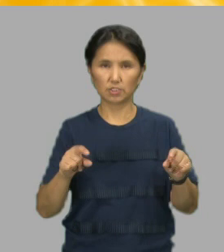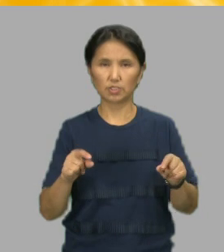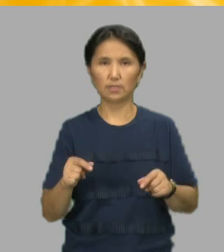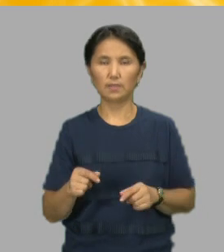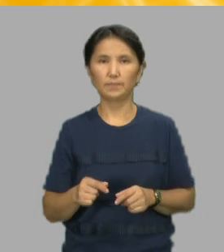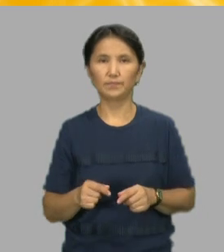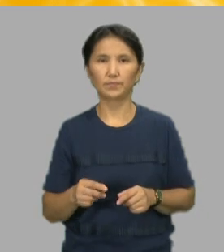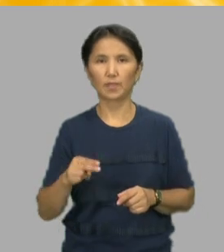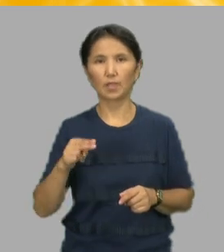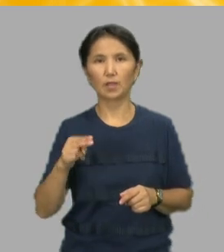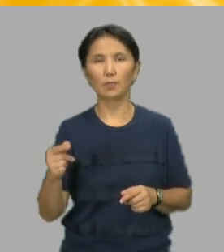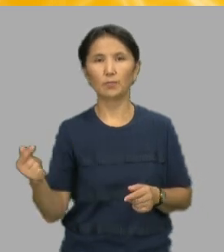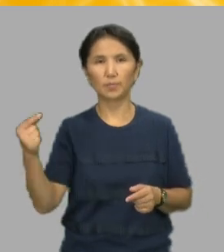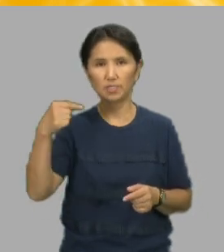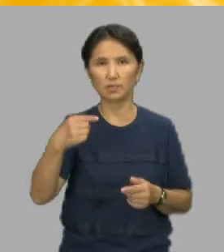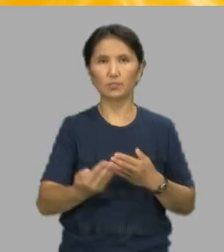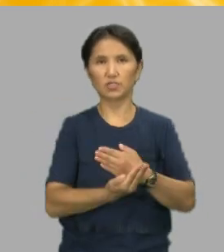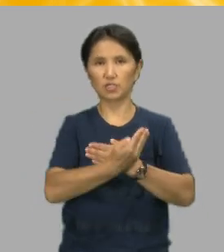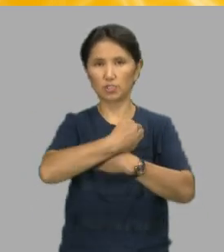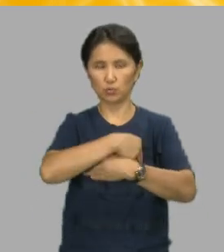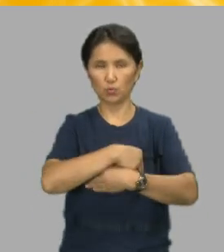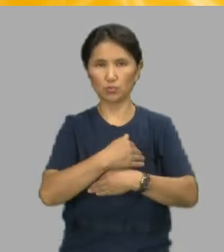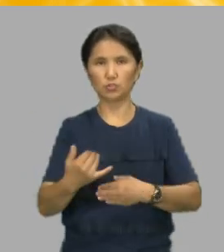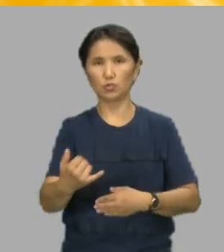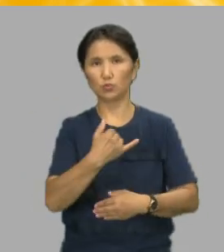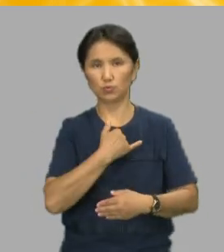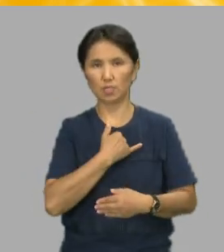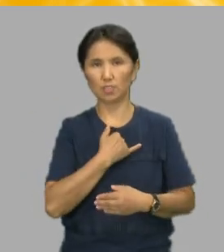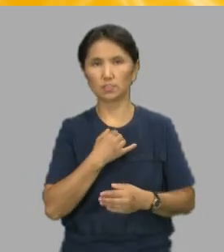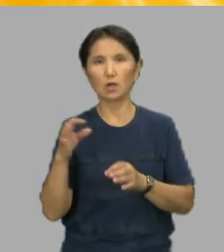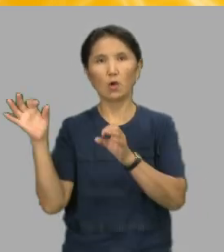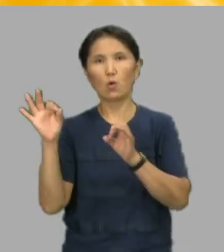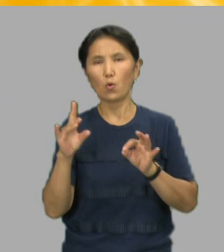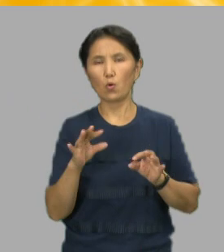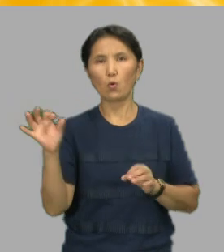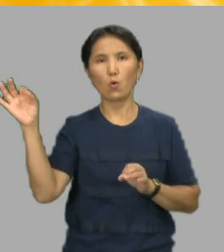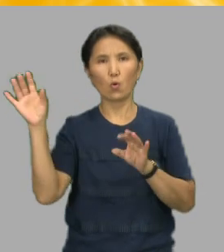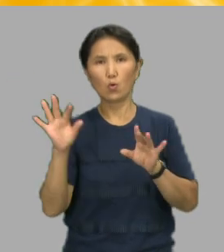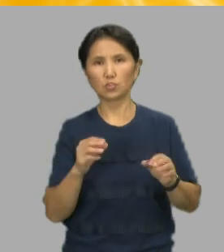Приезжайте в гости. У нас осень холодная, но